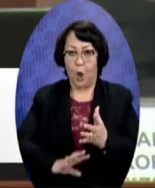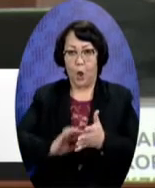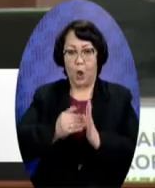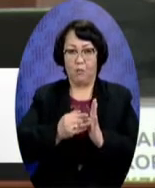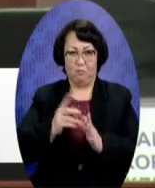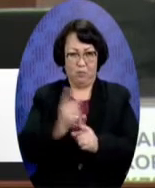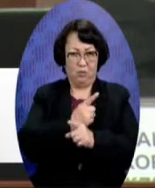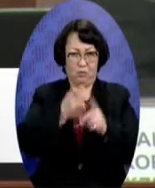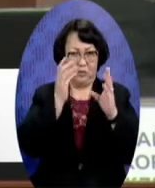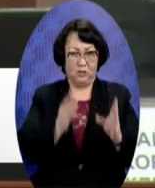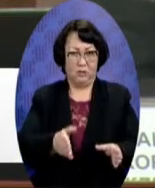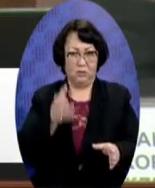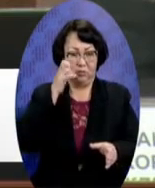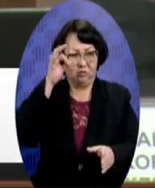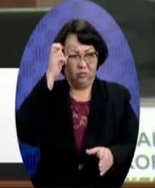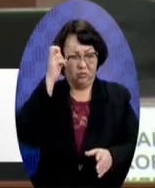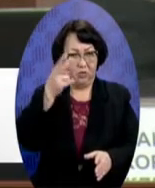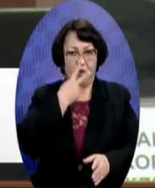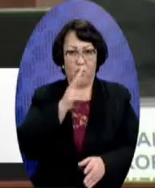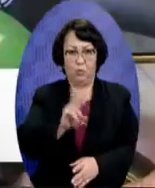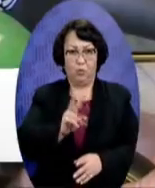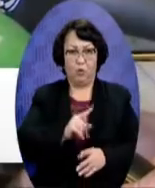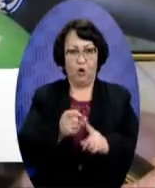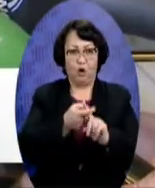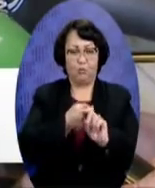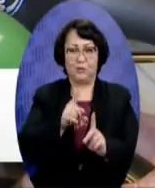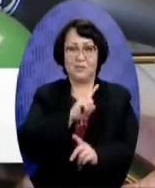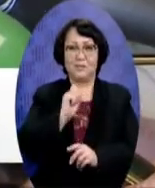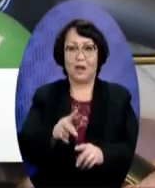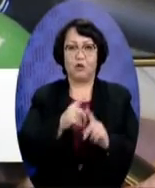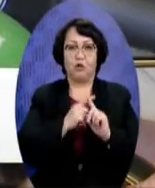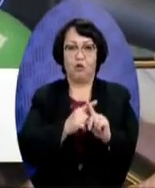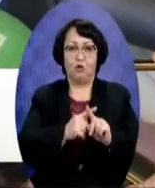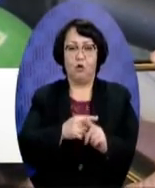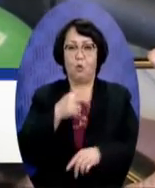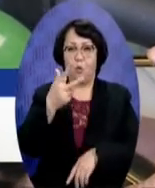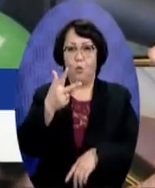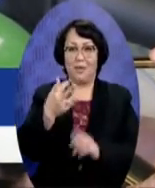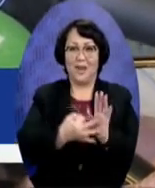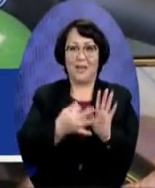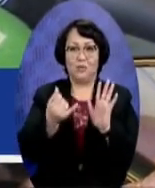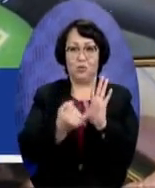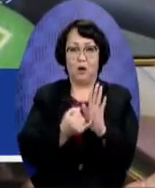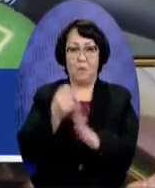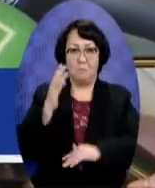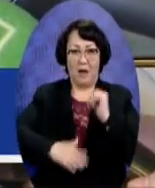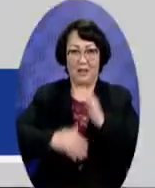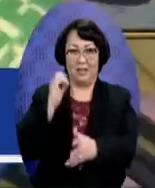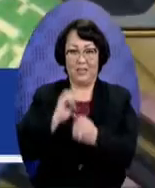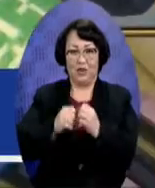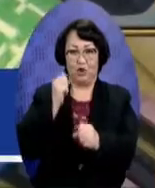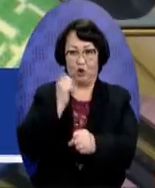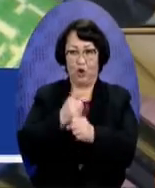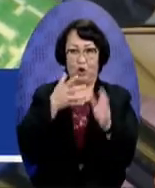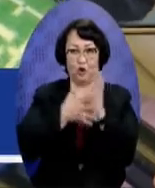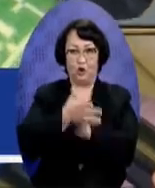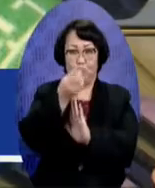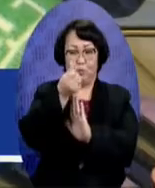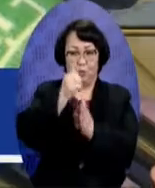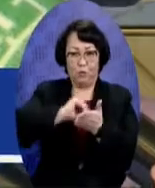үзэж холбогдох заалтуудад нь хориг тавиад байгаа юм. 386 барилга гарах хэмжээнд болохгүй гэж үзсэн. Дараагийн